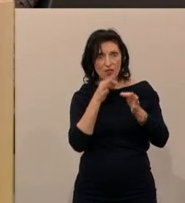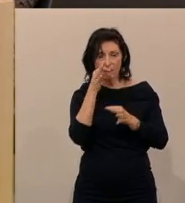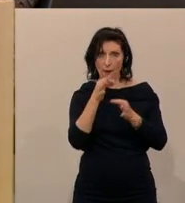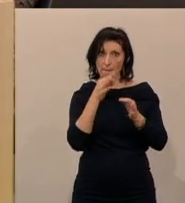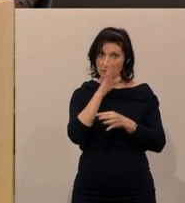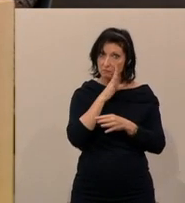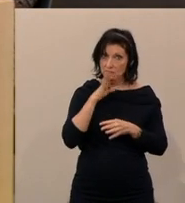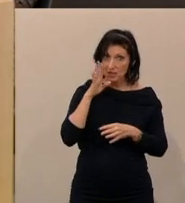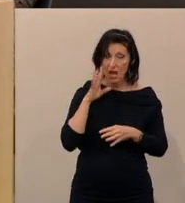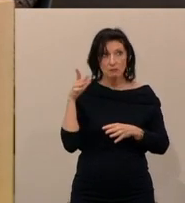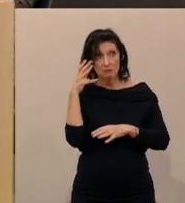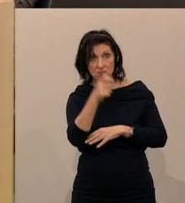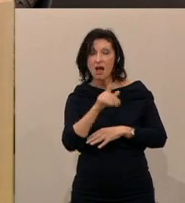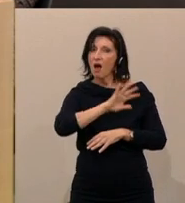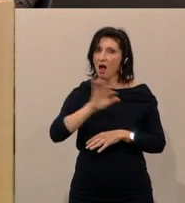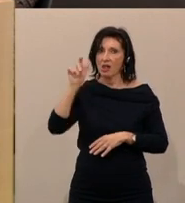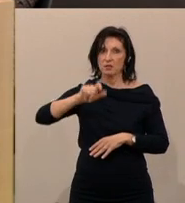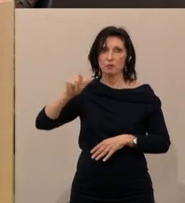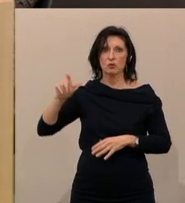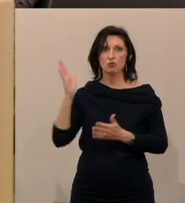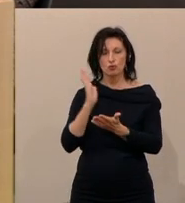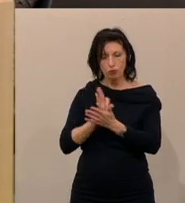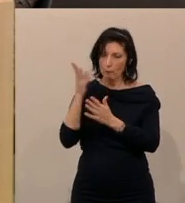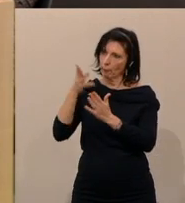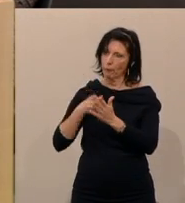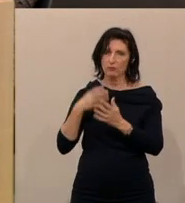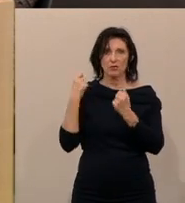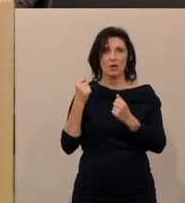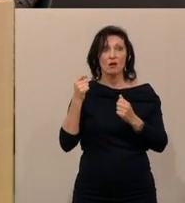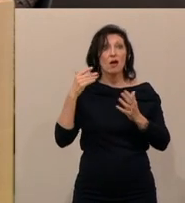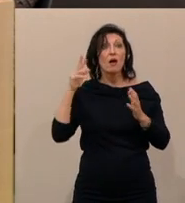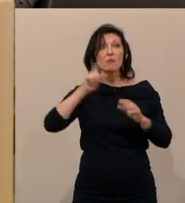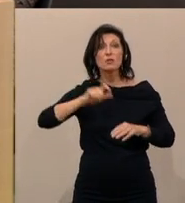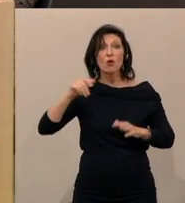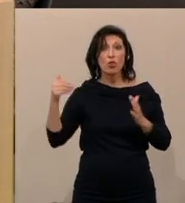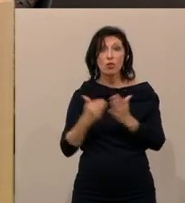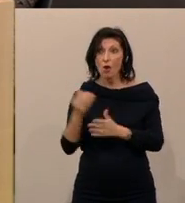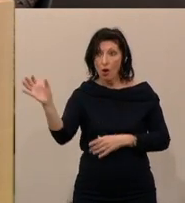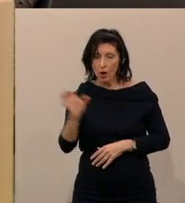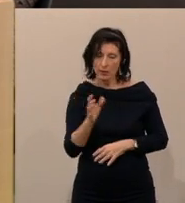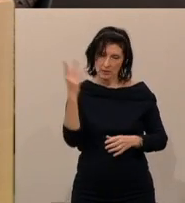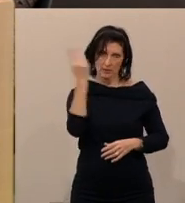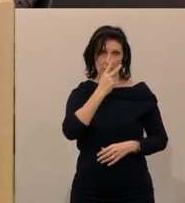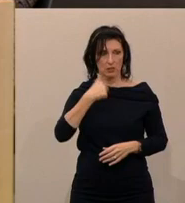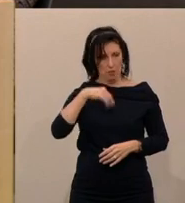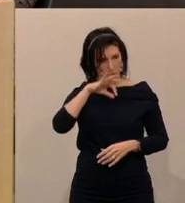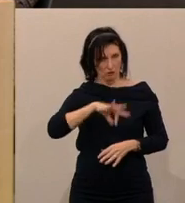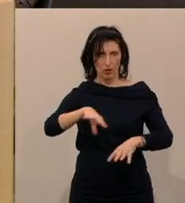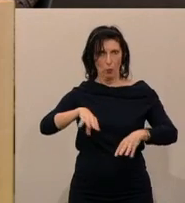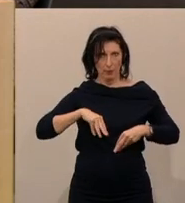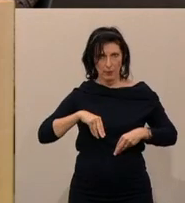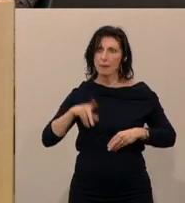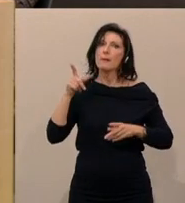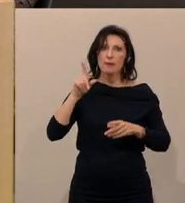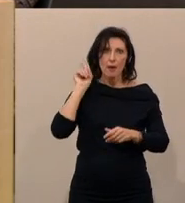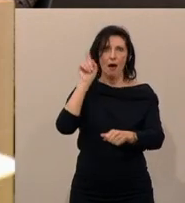haben, sind sicherheitsüberprüft. Auch für neue Bedienstete nehme ich selbstverständlich meine Verpflichtung wahr, eine Sicherheitsüberprüfung